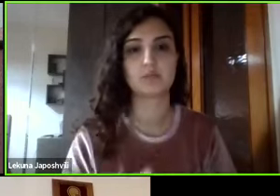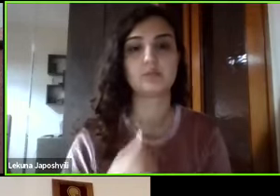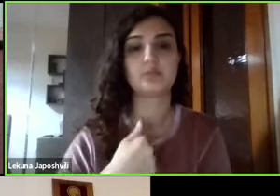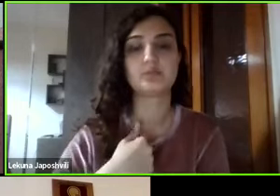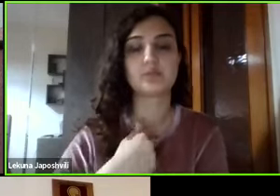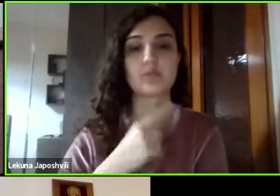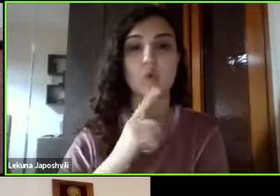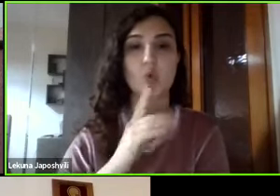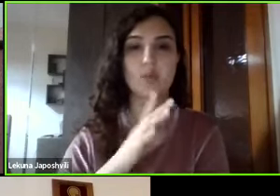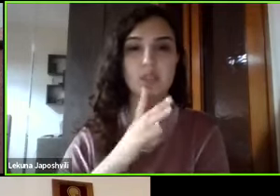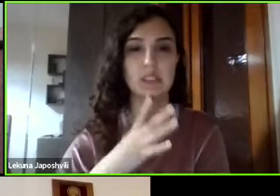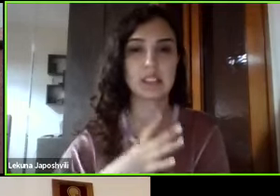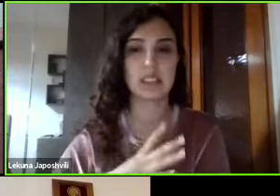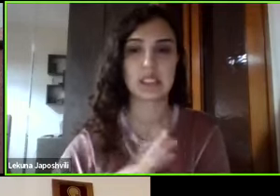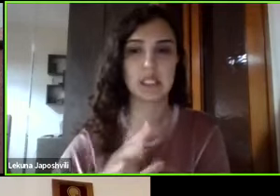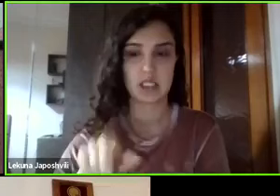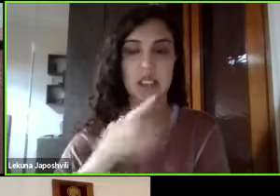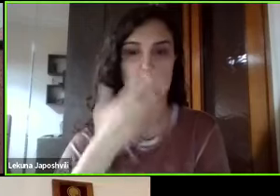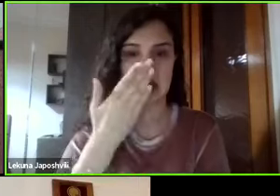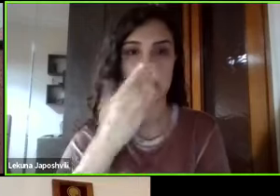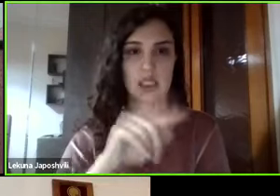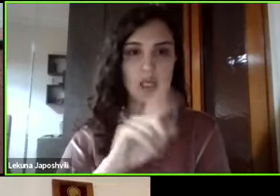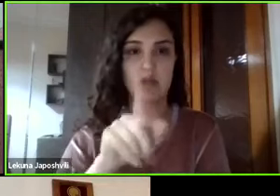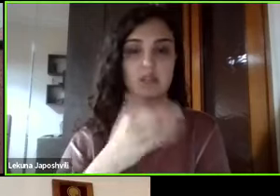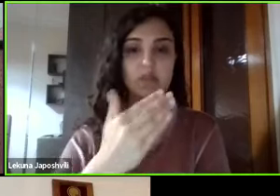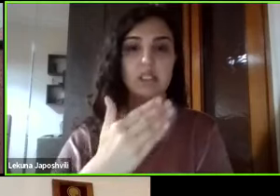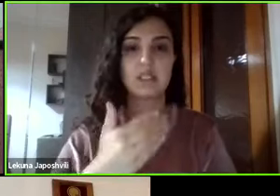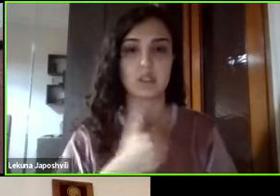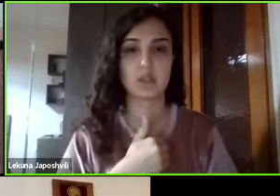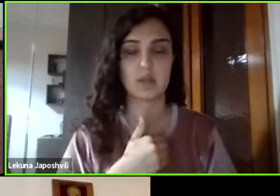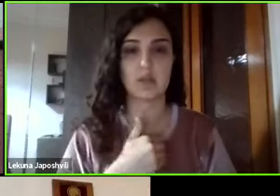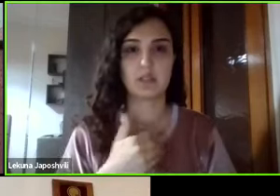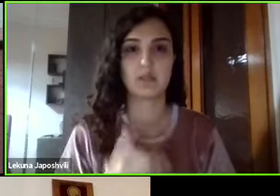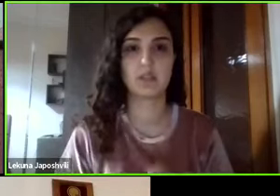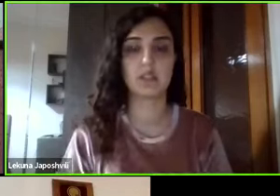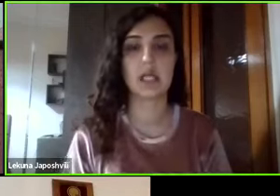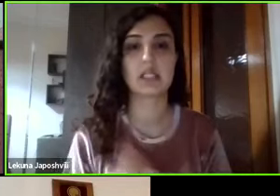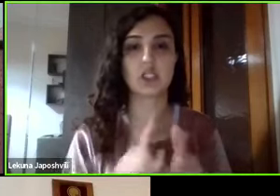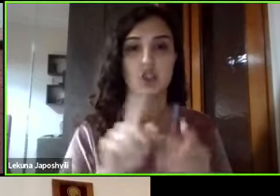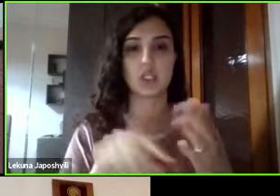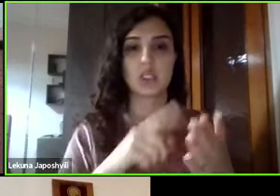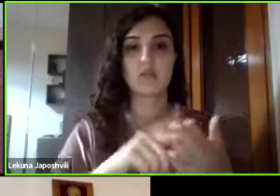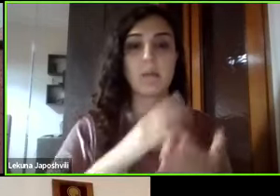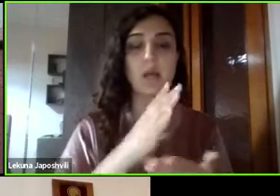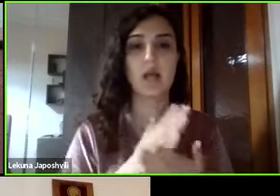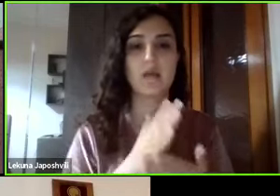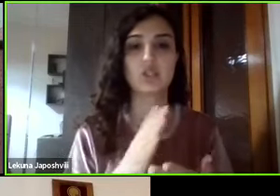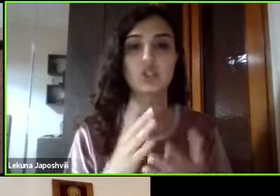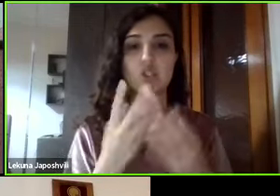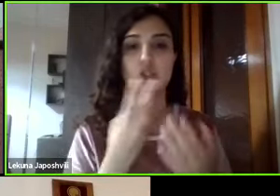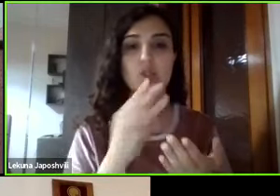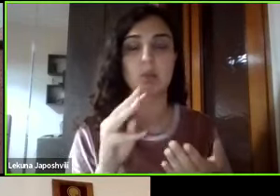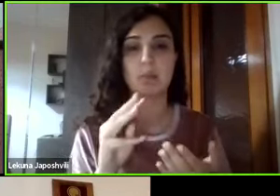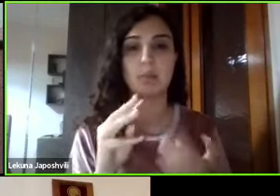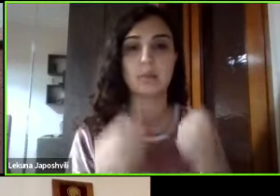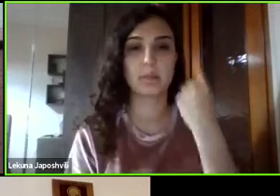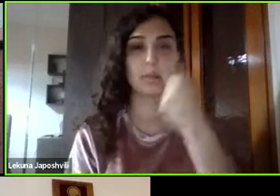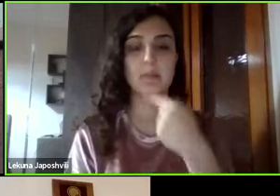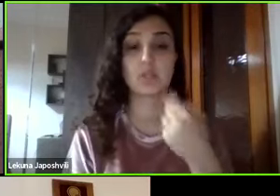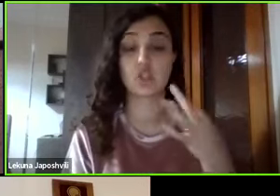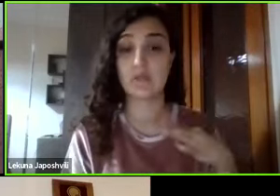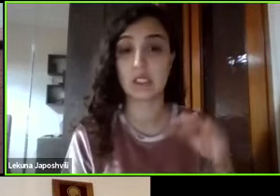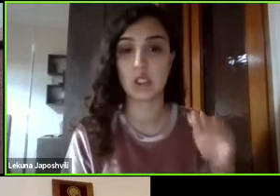ვარ დავაყოვნო ჩვენი მსმენელი წაგიკითხავ თქვენს ნაბართვით. ასეთი შეკითხვა მყავს შეზღუდული შესაძლებლობის მქონე